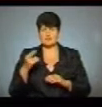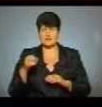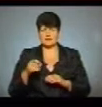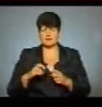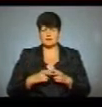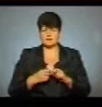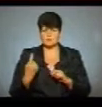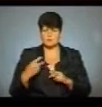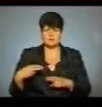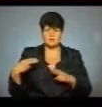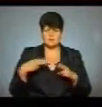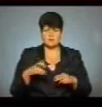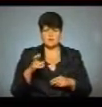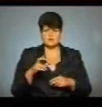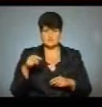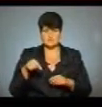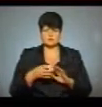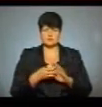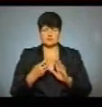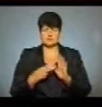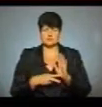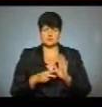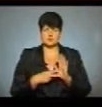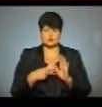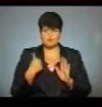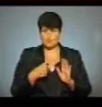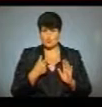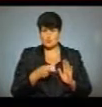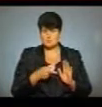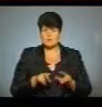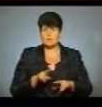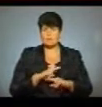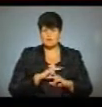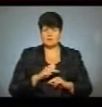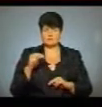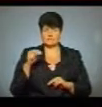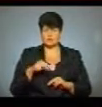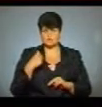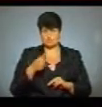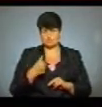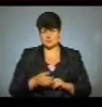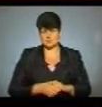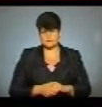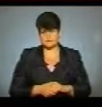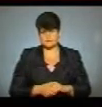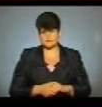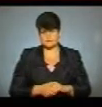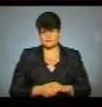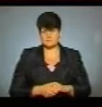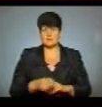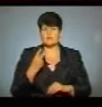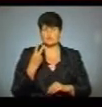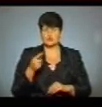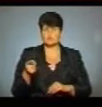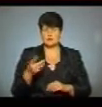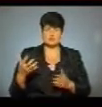області. Переїхав до Бережан у 1977 році. Помер у 2000 році. Двоє тернополян